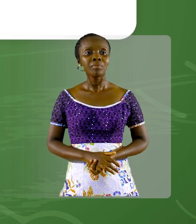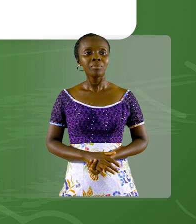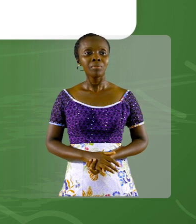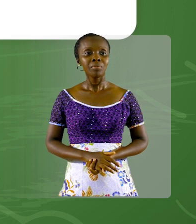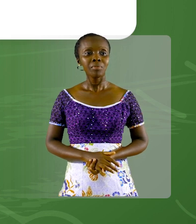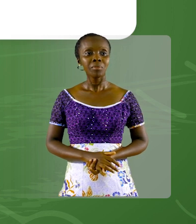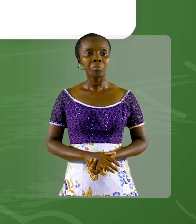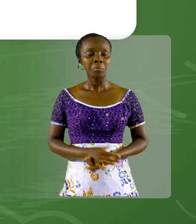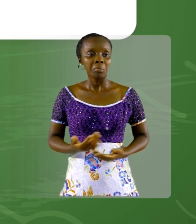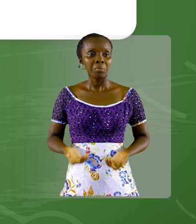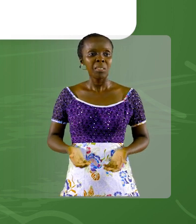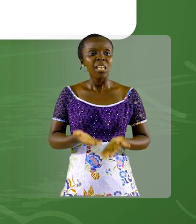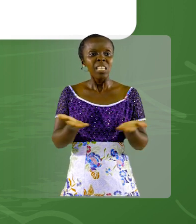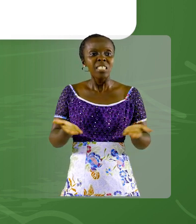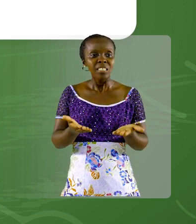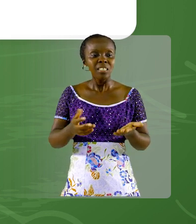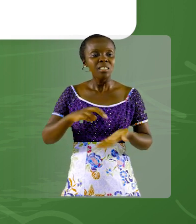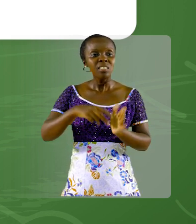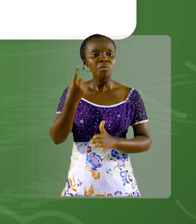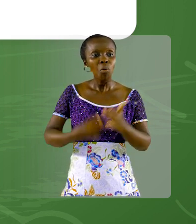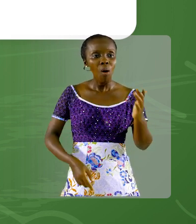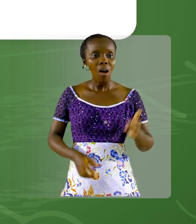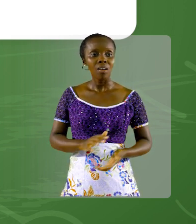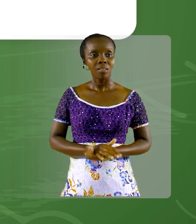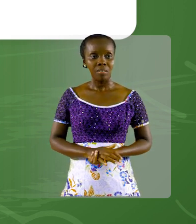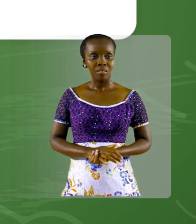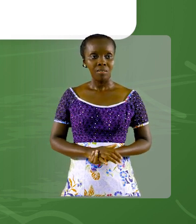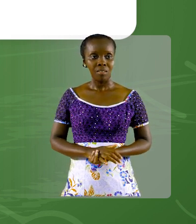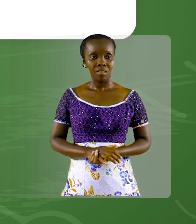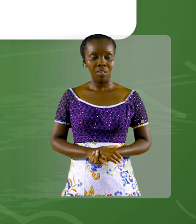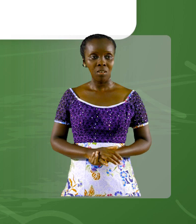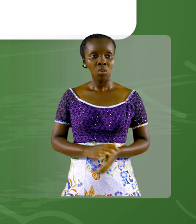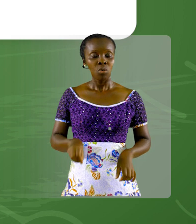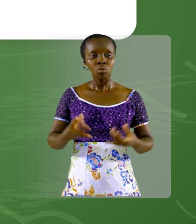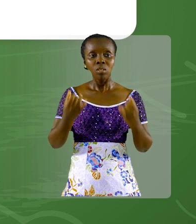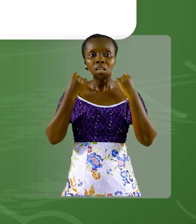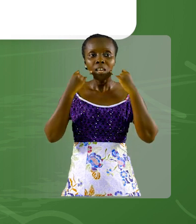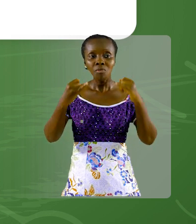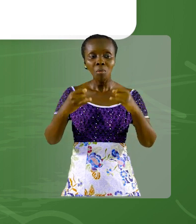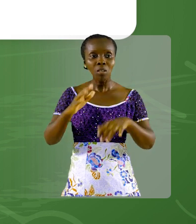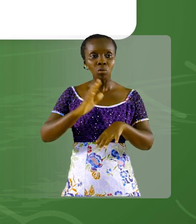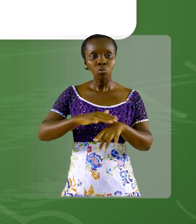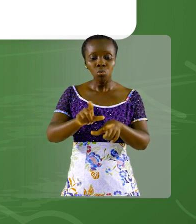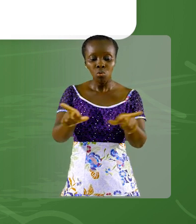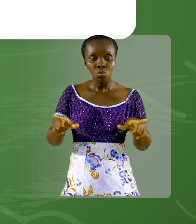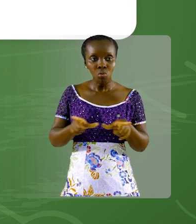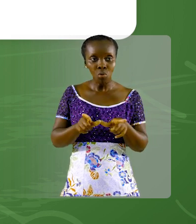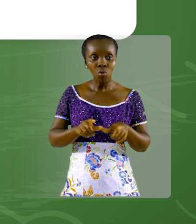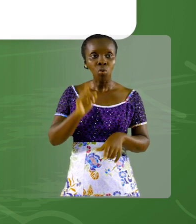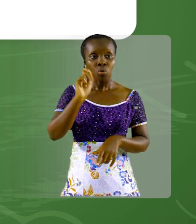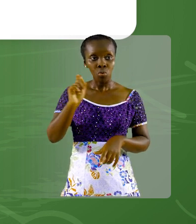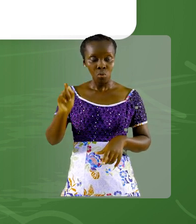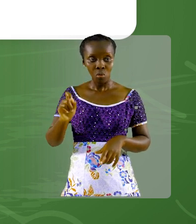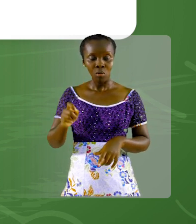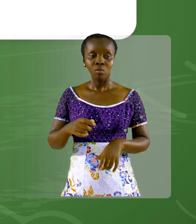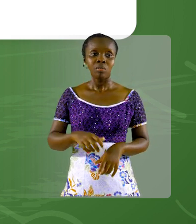Quelle information nous apporte-t-il? Il nous apporte une information sur le lieu. On dira donc,